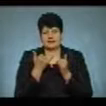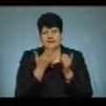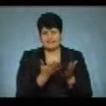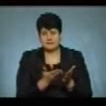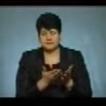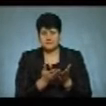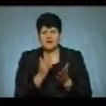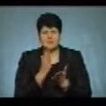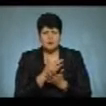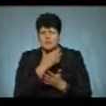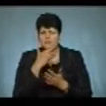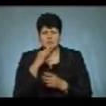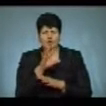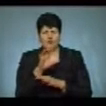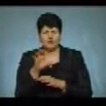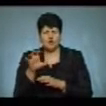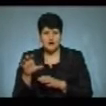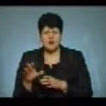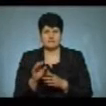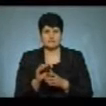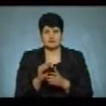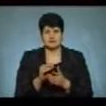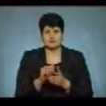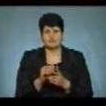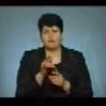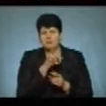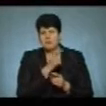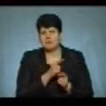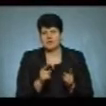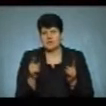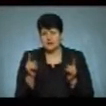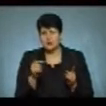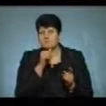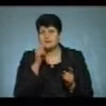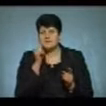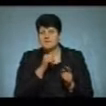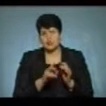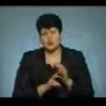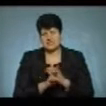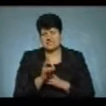Маємо багато фотографій, на яких зображено власне митрополит в період підпільної церкви.